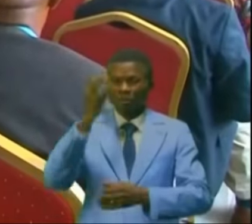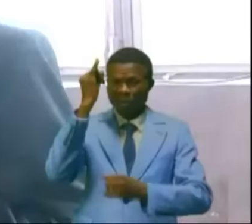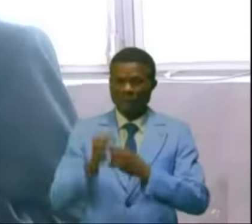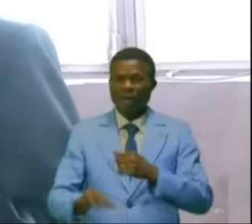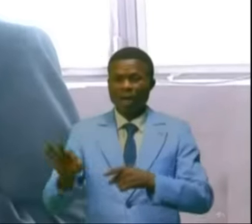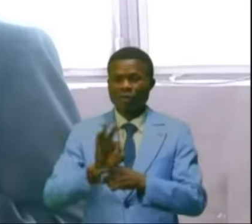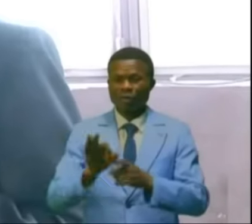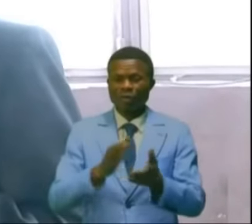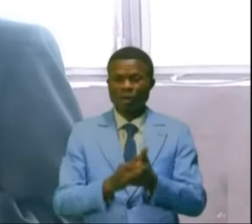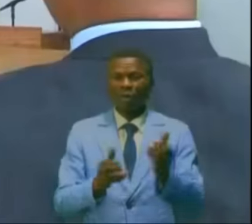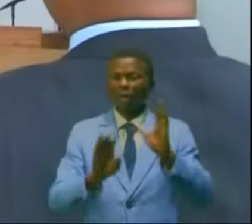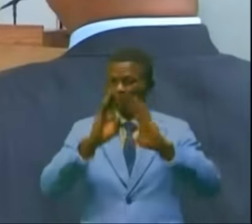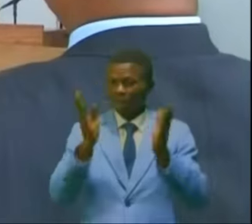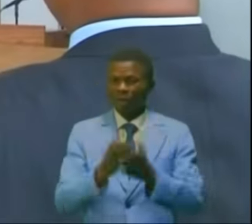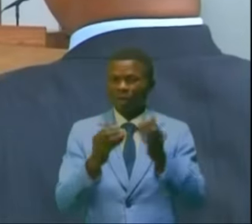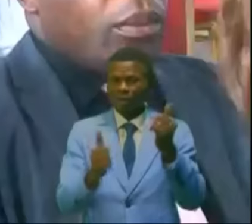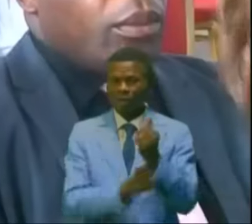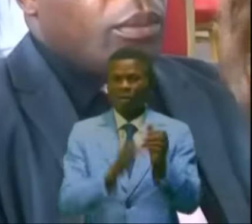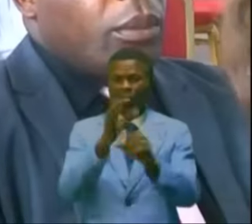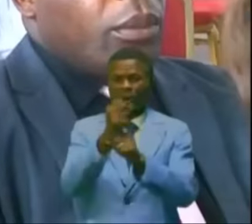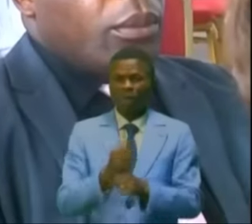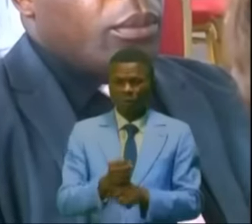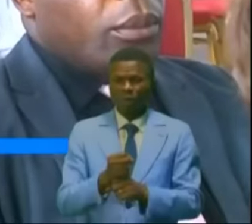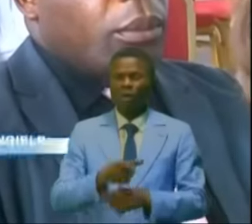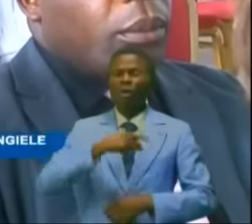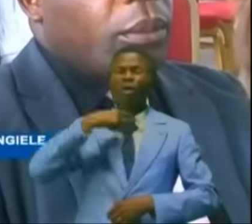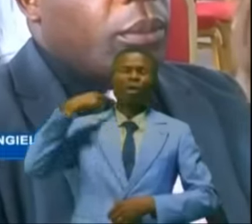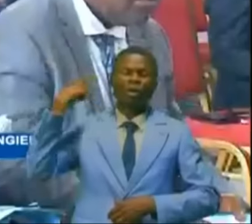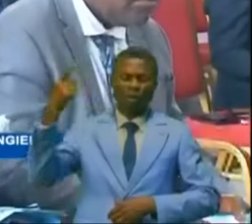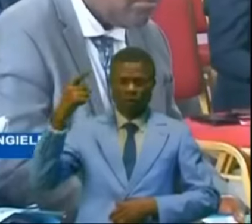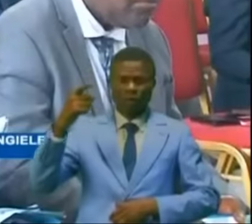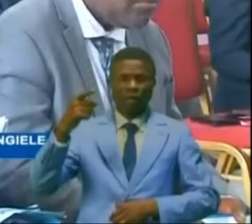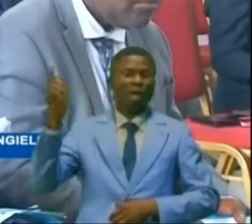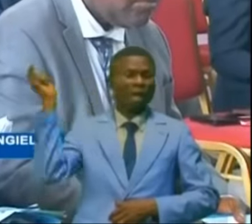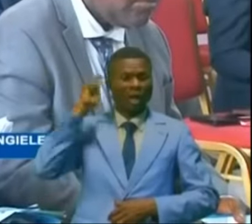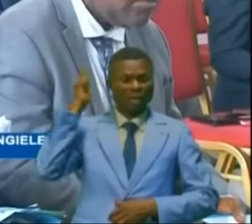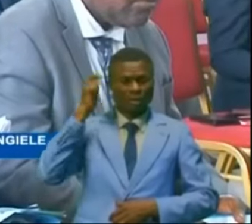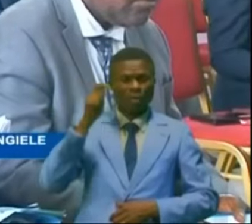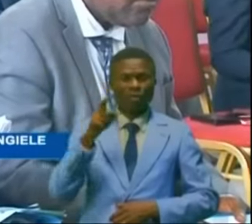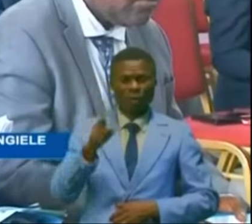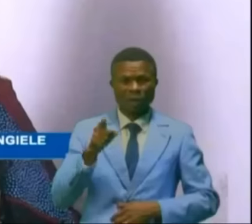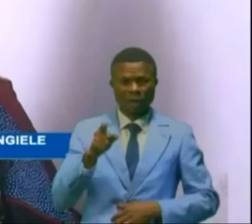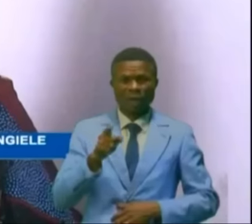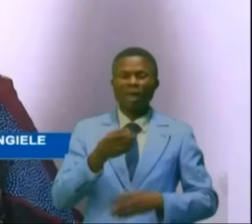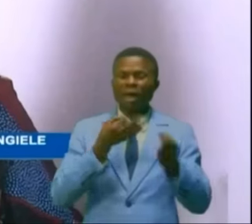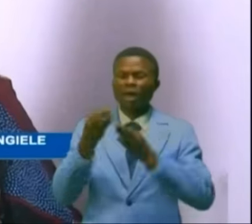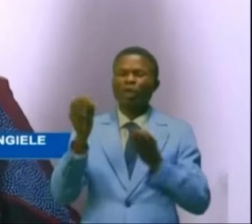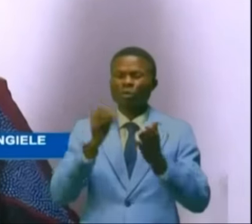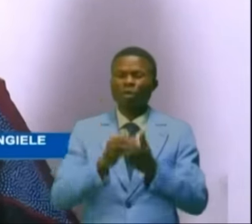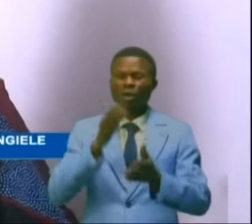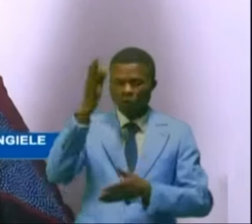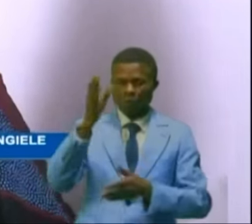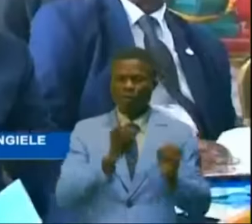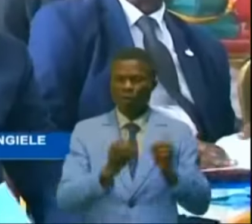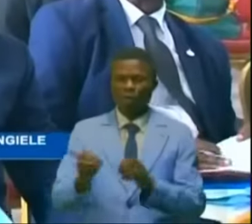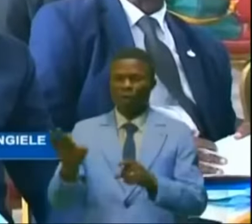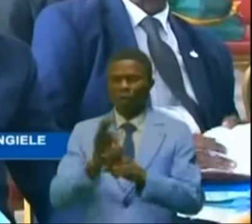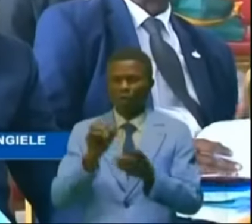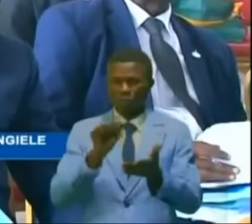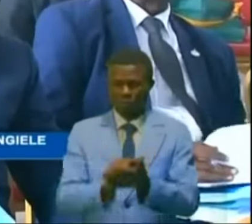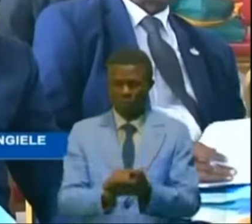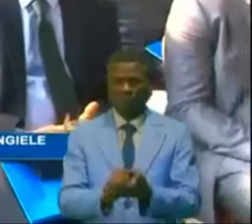activité, les bénéficiaires ont émis le vœu que les professeurs Aimé Zangisa Mopele reviennent pour un autre module en rapport